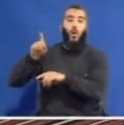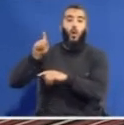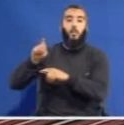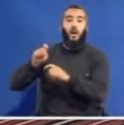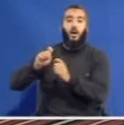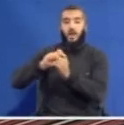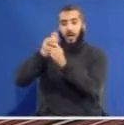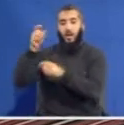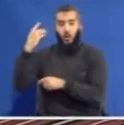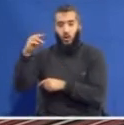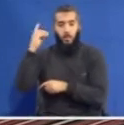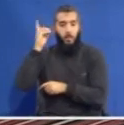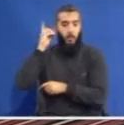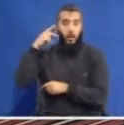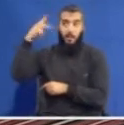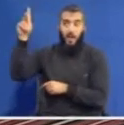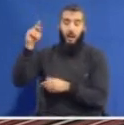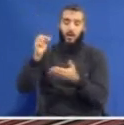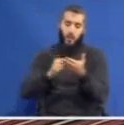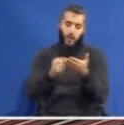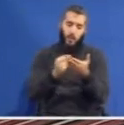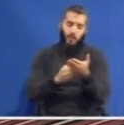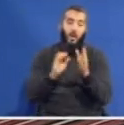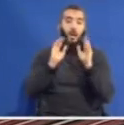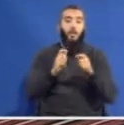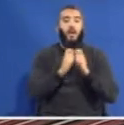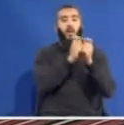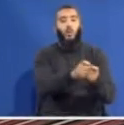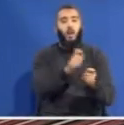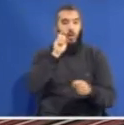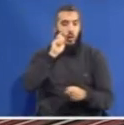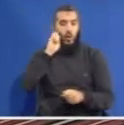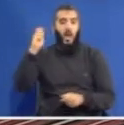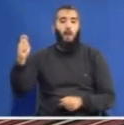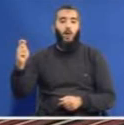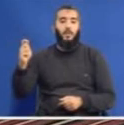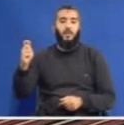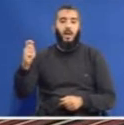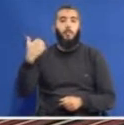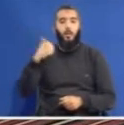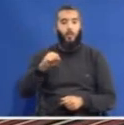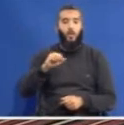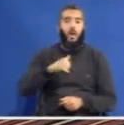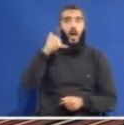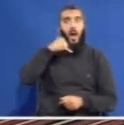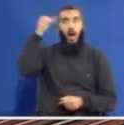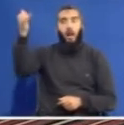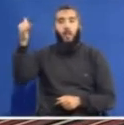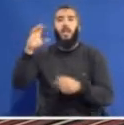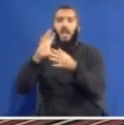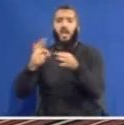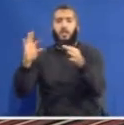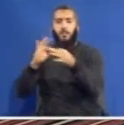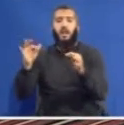المخرج يدي الرقم نتاعك وشيخنا ابو عبد السلام لما يكون فيه امكانيه يتواصل معه راه ان شاء الله يعيط لك احكي له